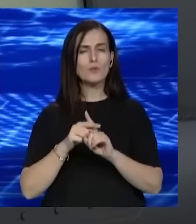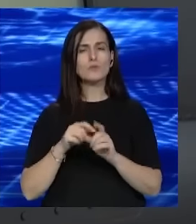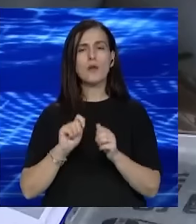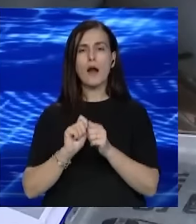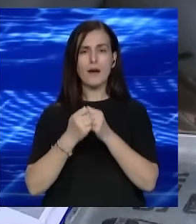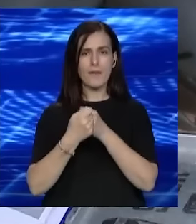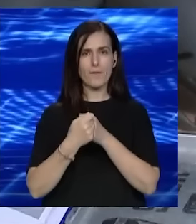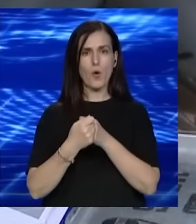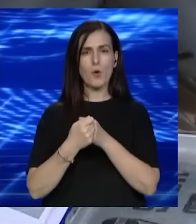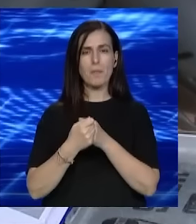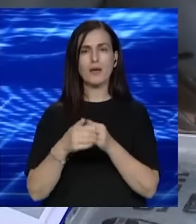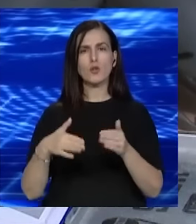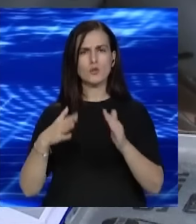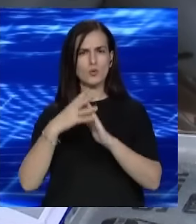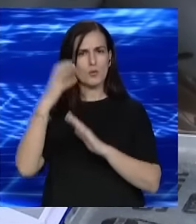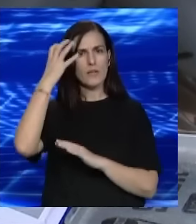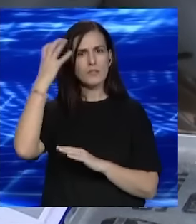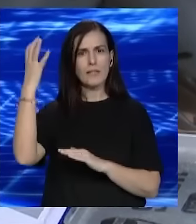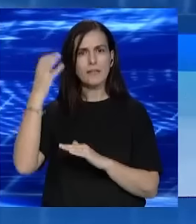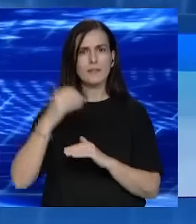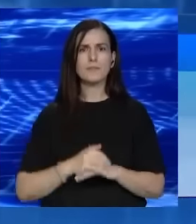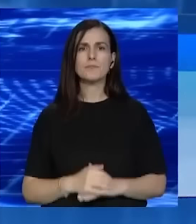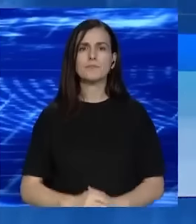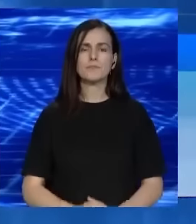reformat e administratës publike.